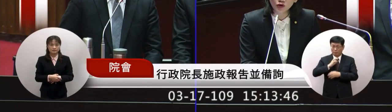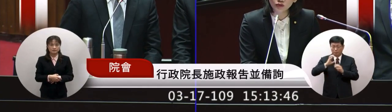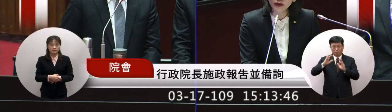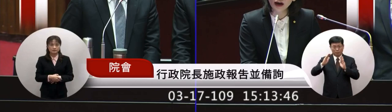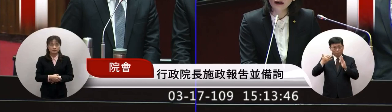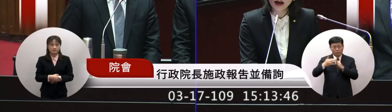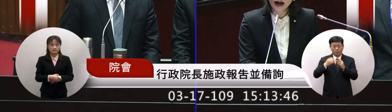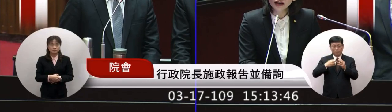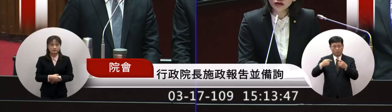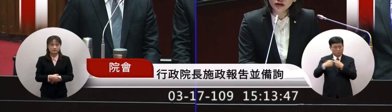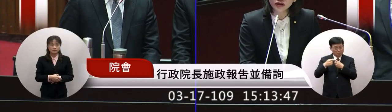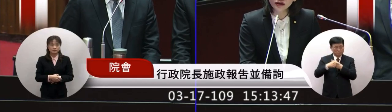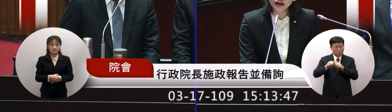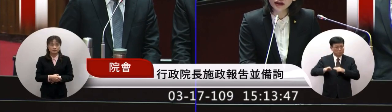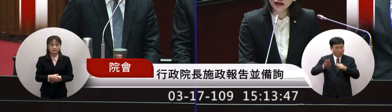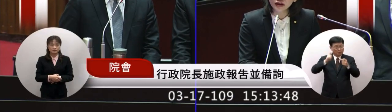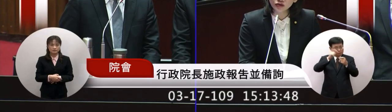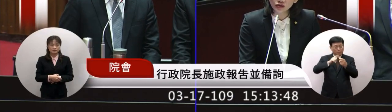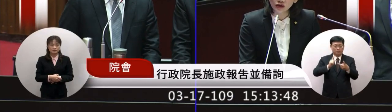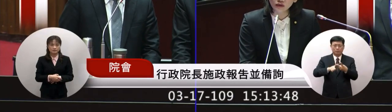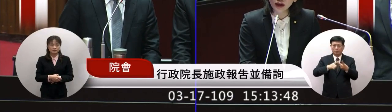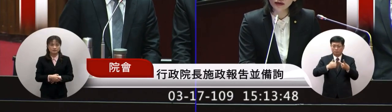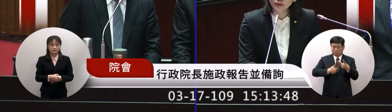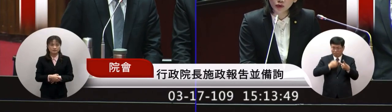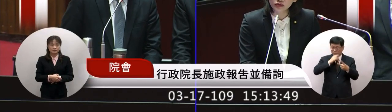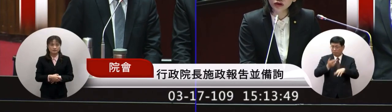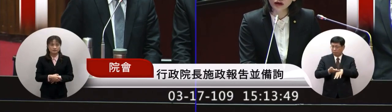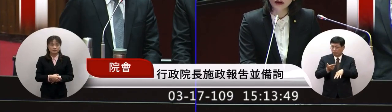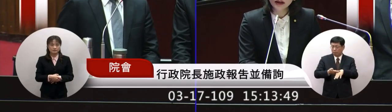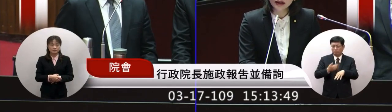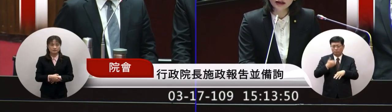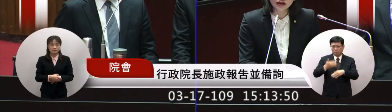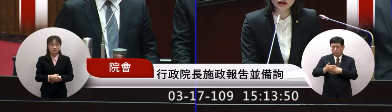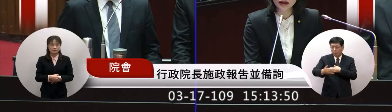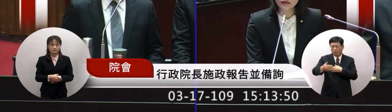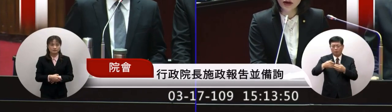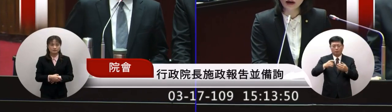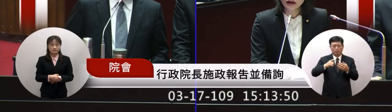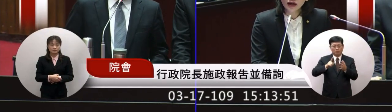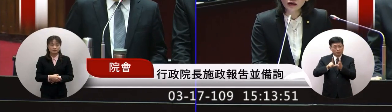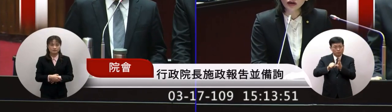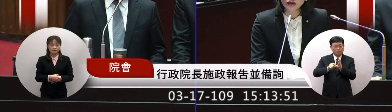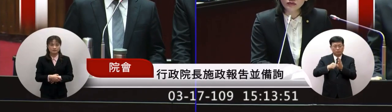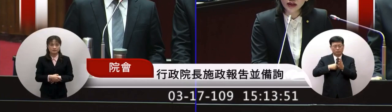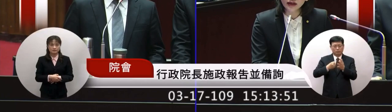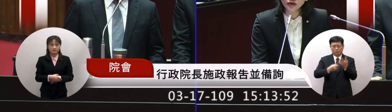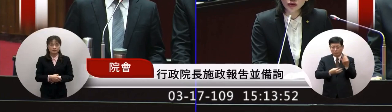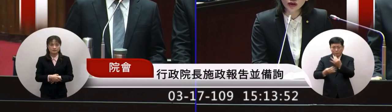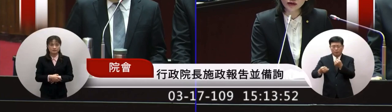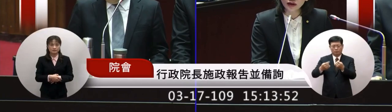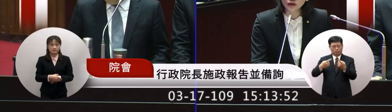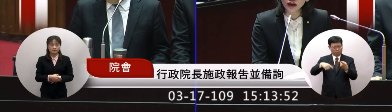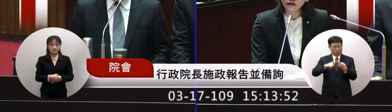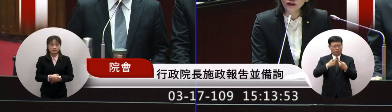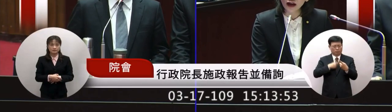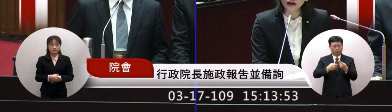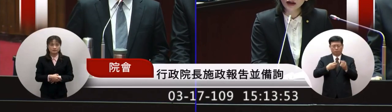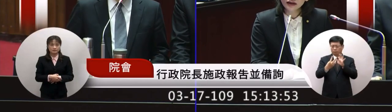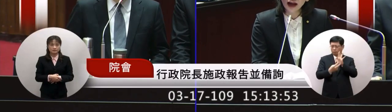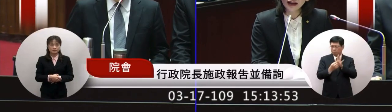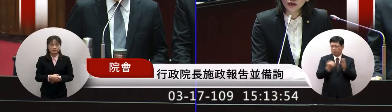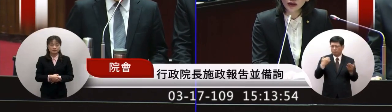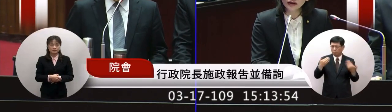策目标还有实际的作为步骤以及时间表要有明确的规